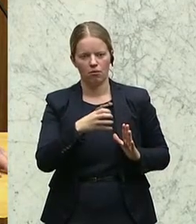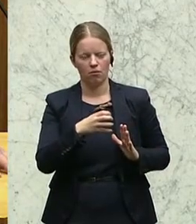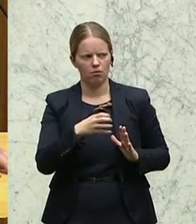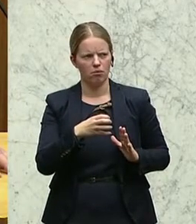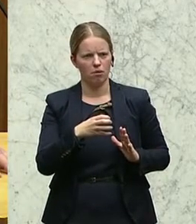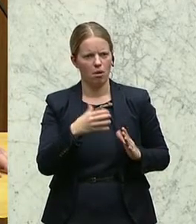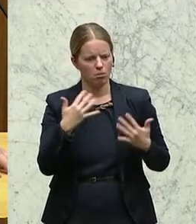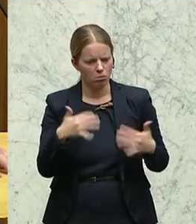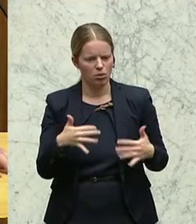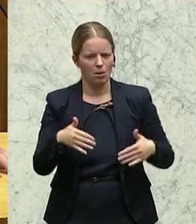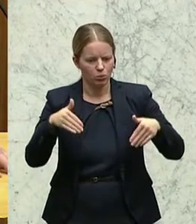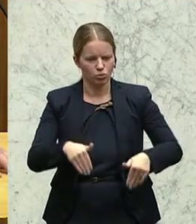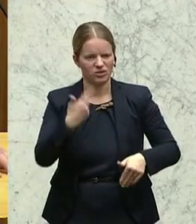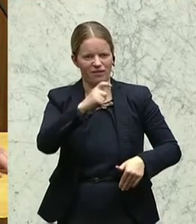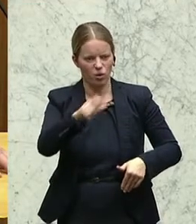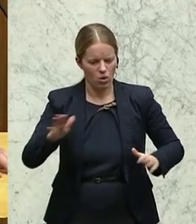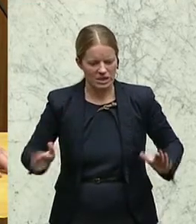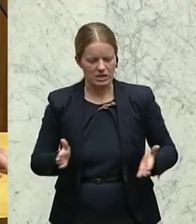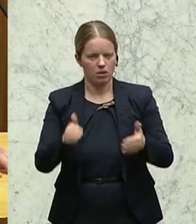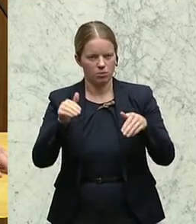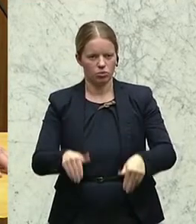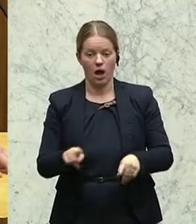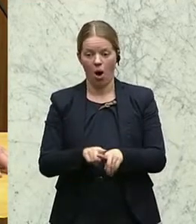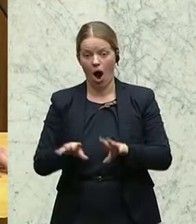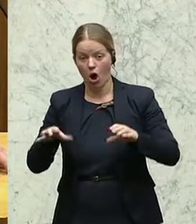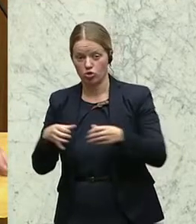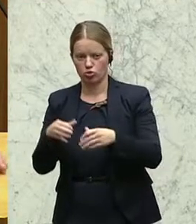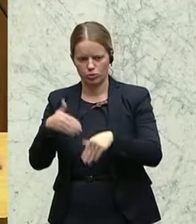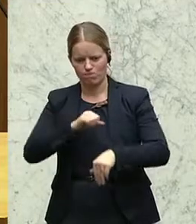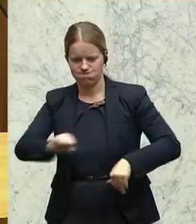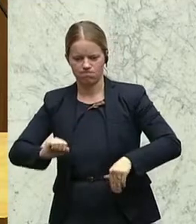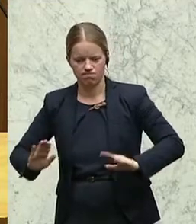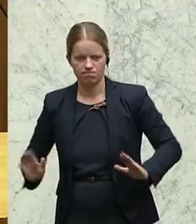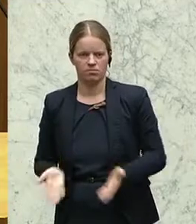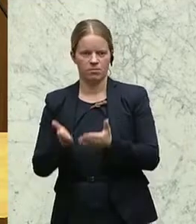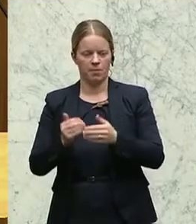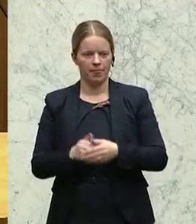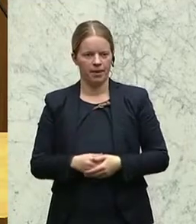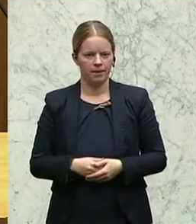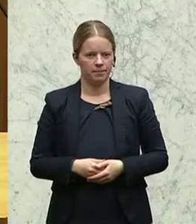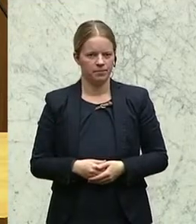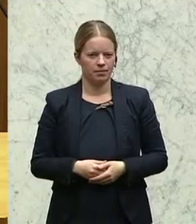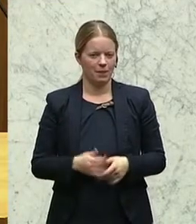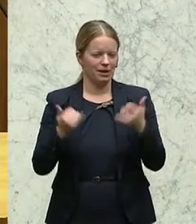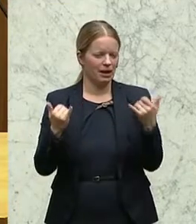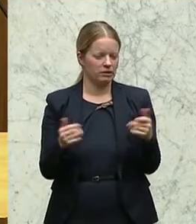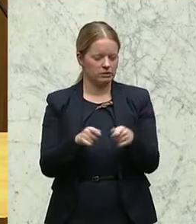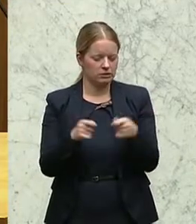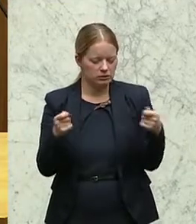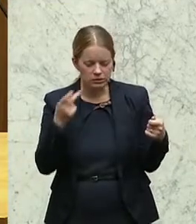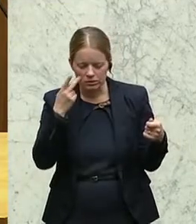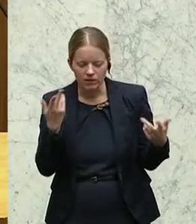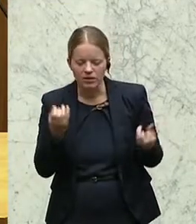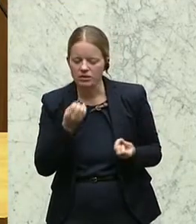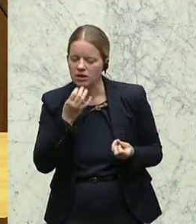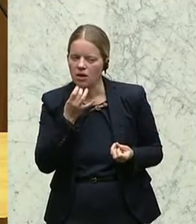2 Wochen durchpeitschen müssen und auch durch den Ausschuss passieren lassen müssen. Nun, was passiert jetzt wirklich Substanzielles, nachdem man